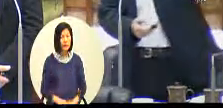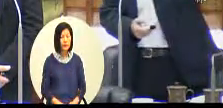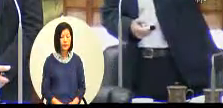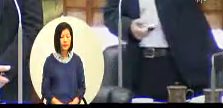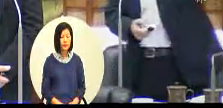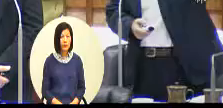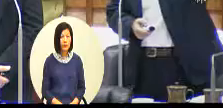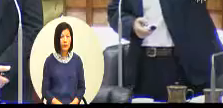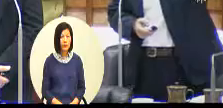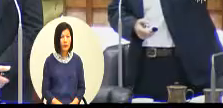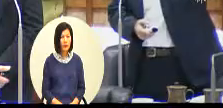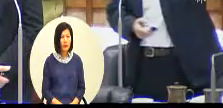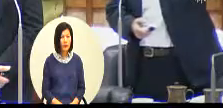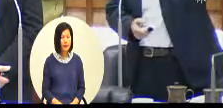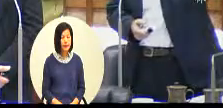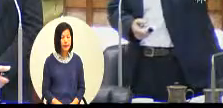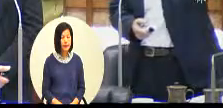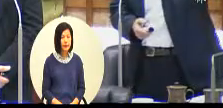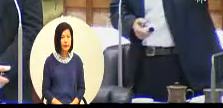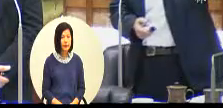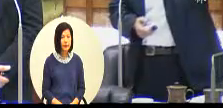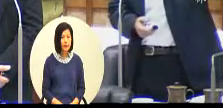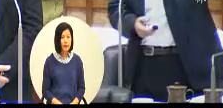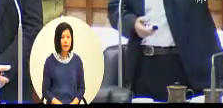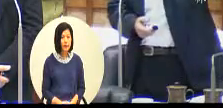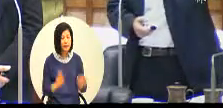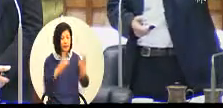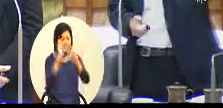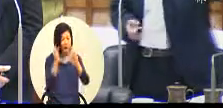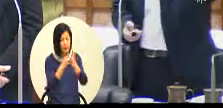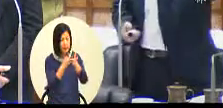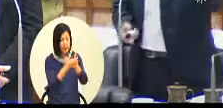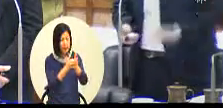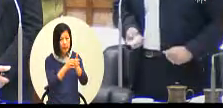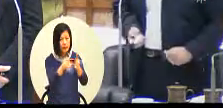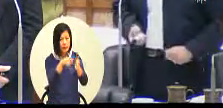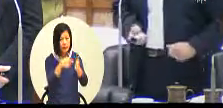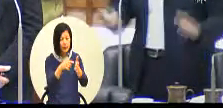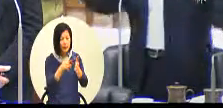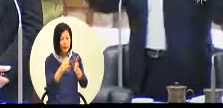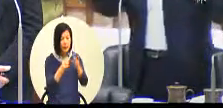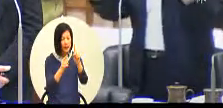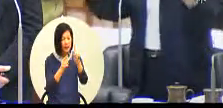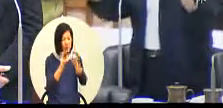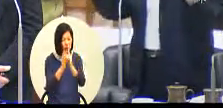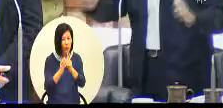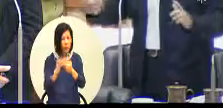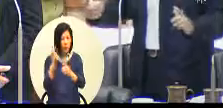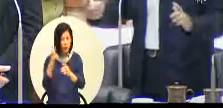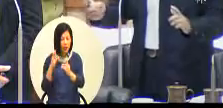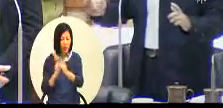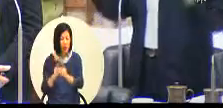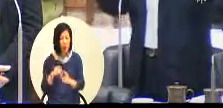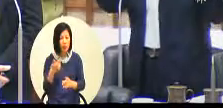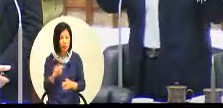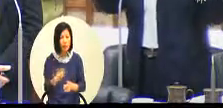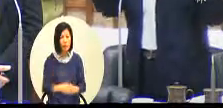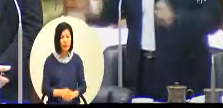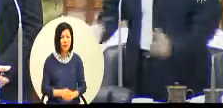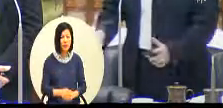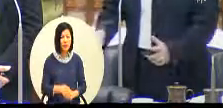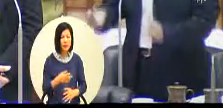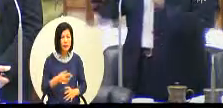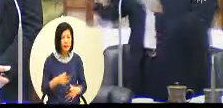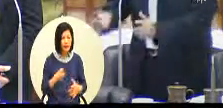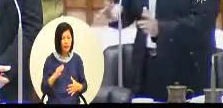看到这个，我们把它做了个样板，给它整修了一户两户，这个不是解决的方法。我们要它的精神，我们要它的